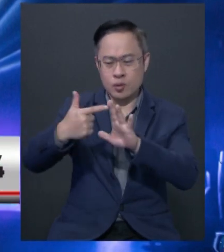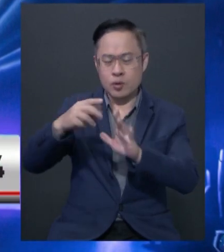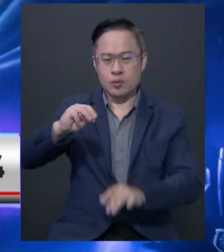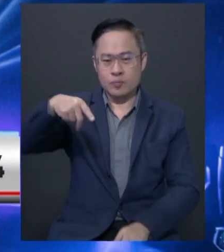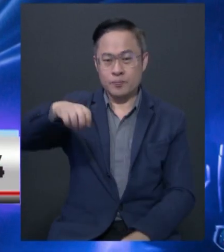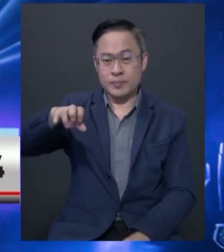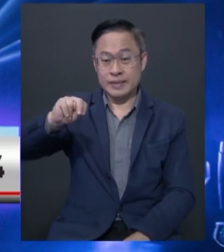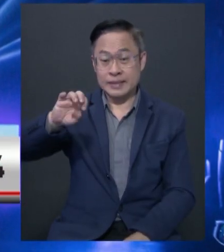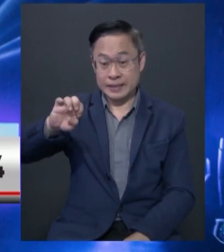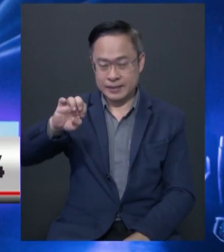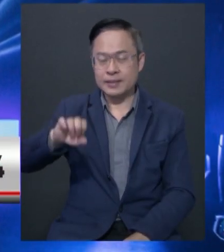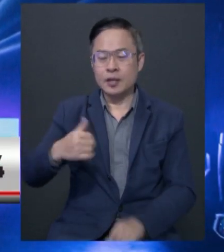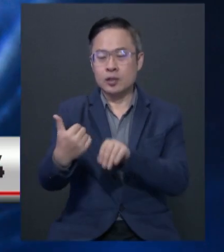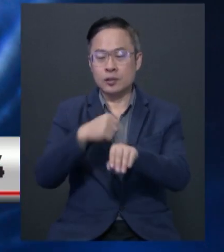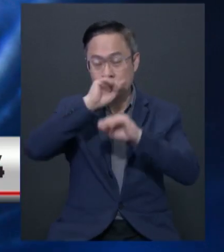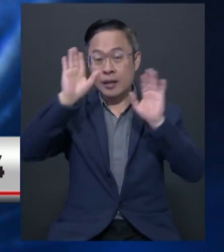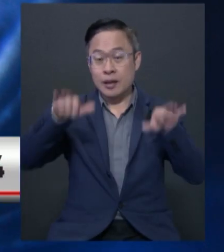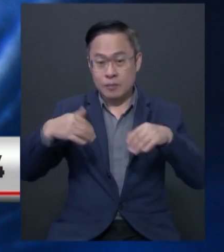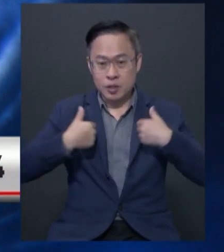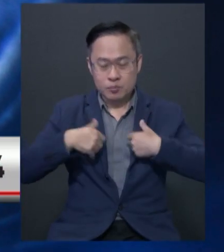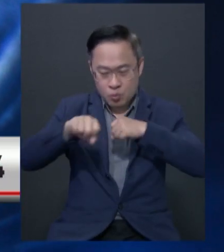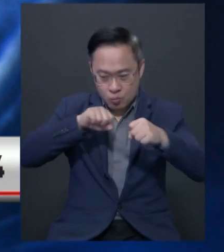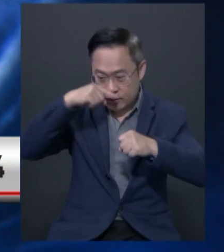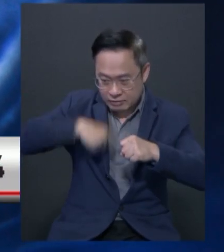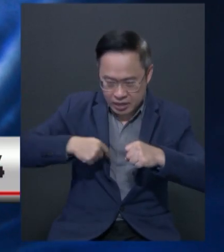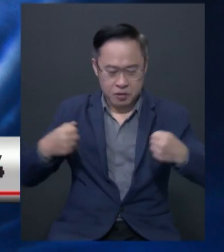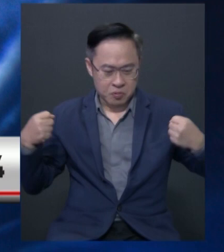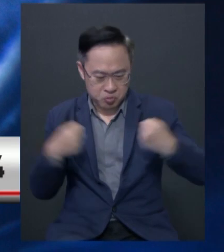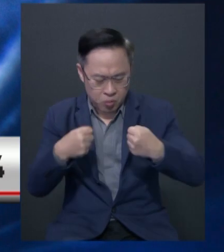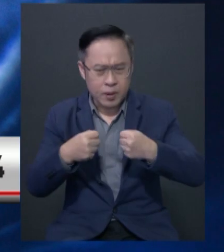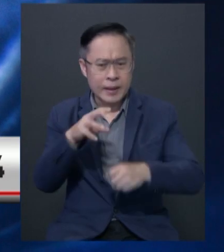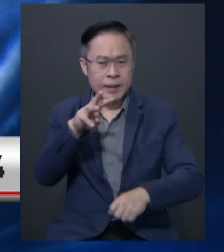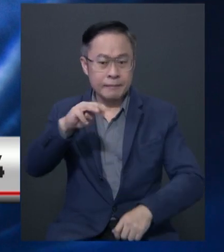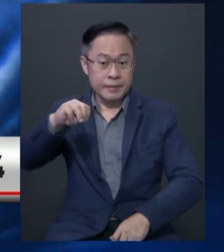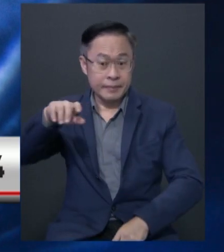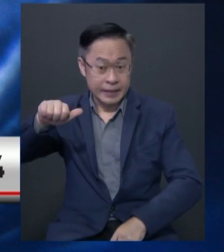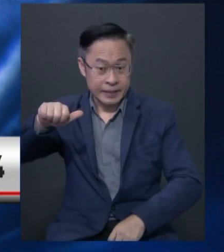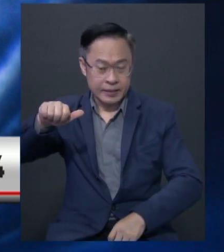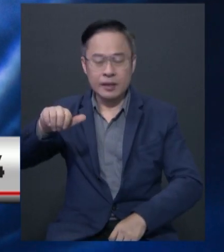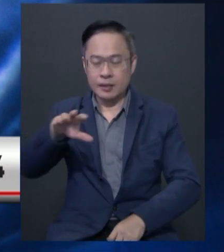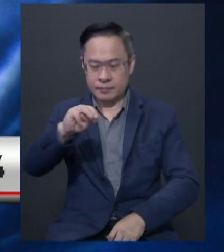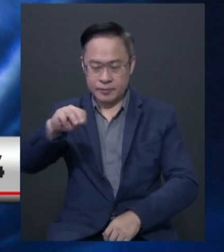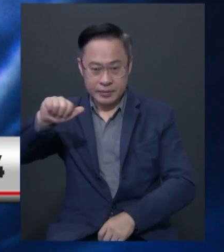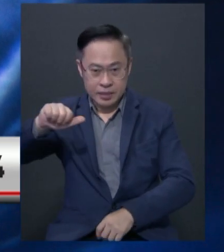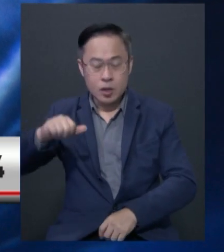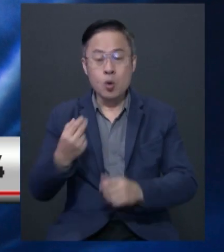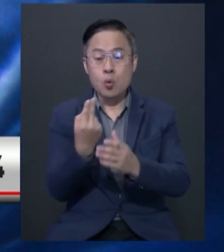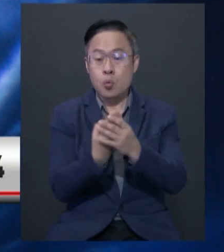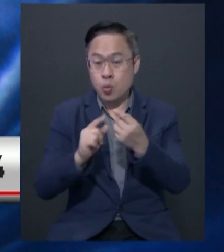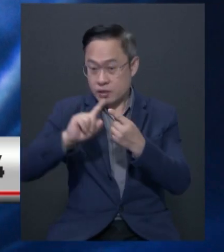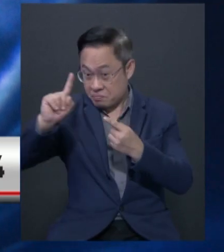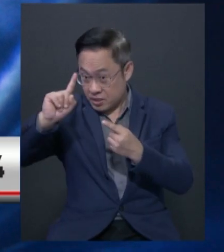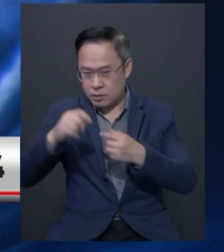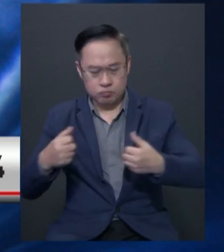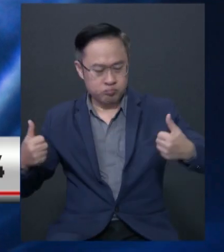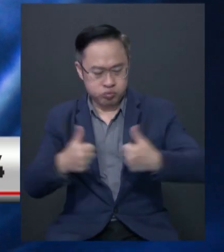คู่มวยดีๆน่าสนใจหลายคู่เลยครับทั้งมวยไทยแล้วก็การต่อสู้แบบ MMAนะครับโดยคู่เอกครับเป็นการชกกันในกติกามวยไทย